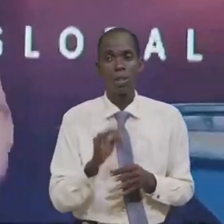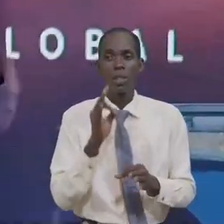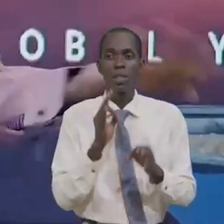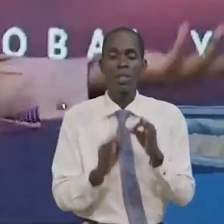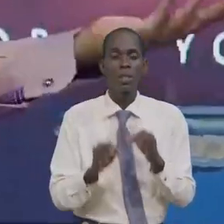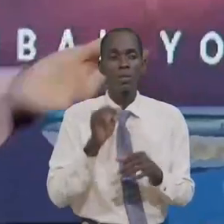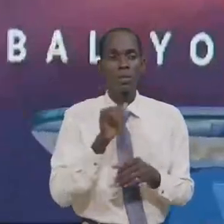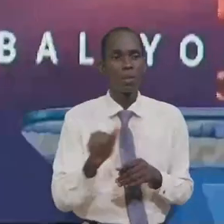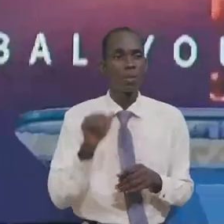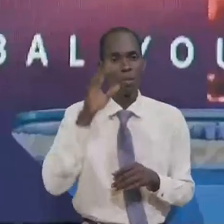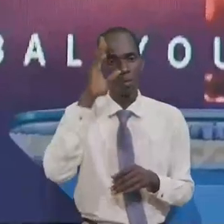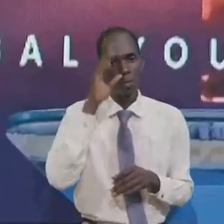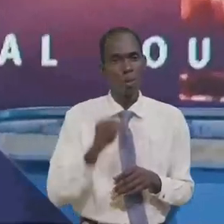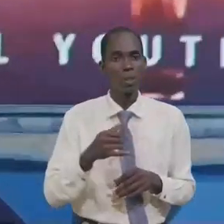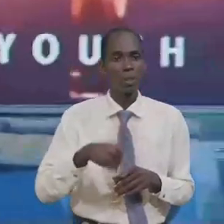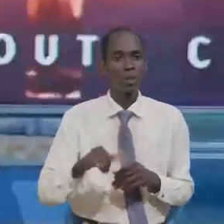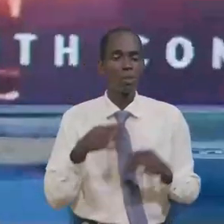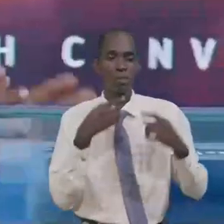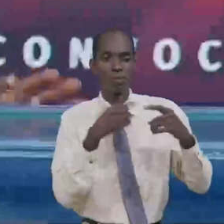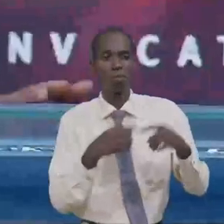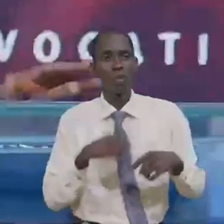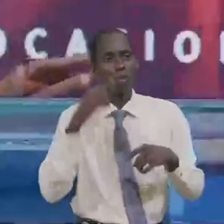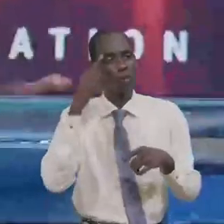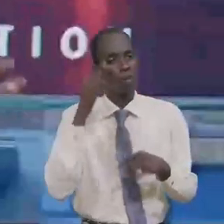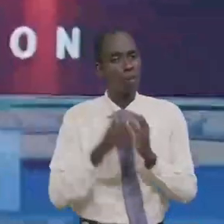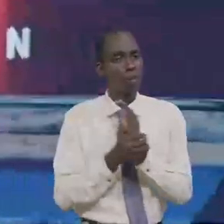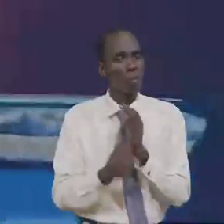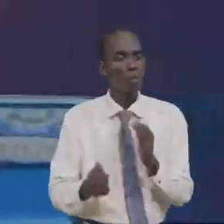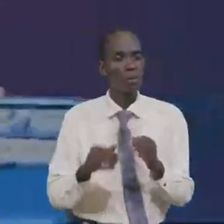se développe il n'est pas couronné